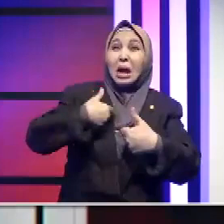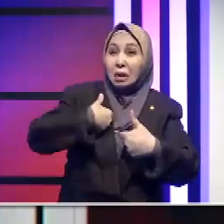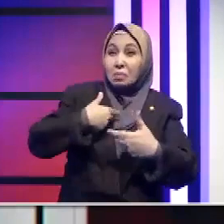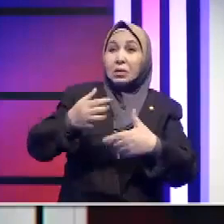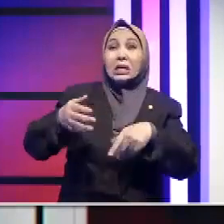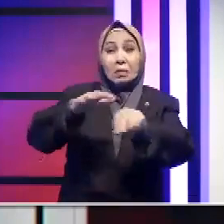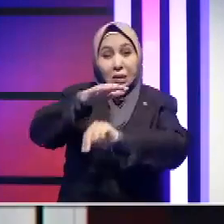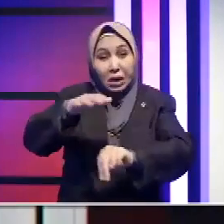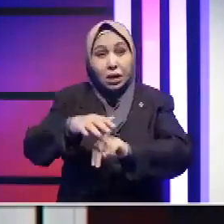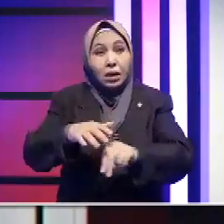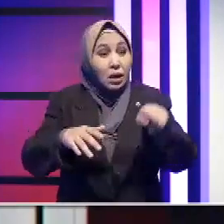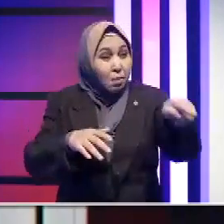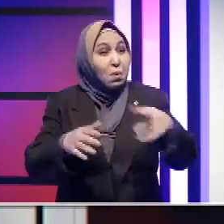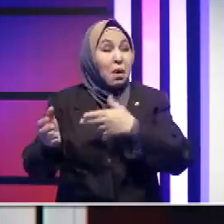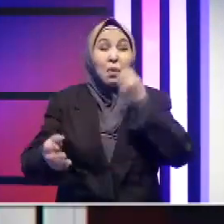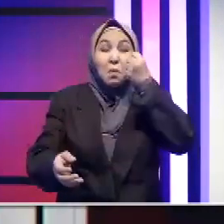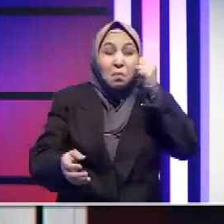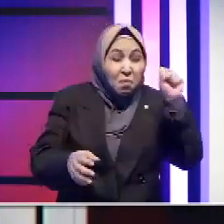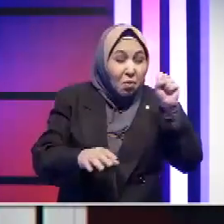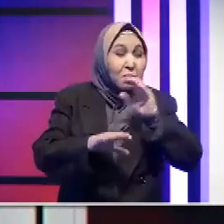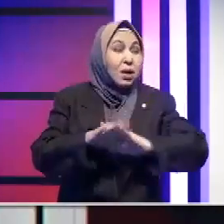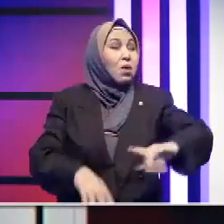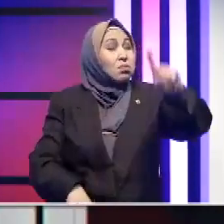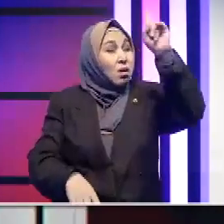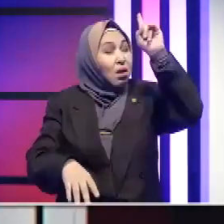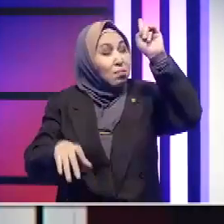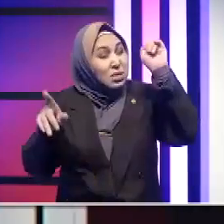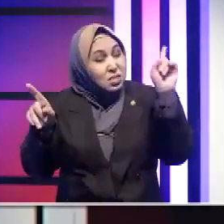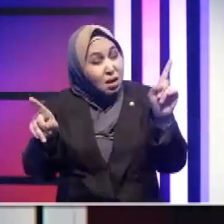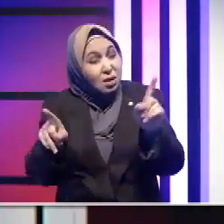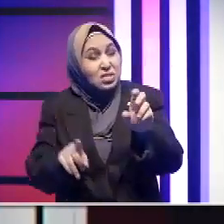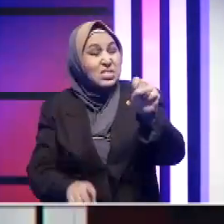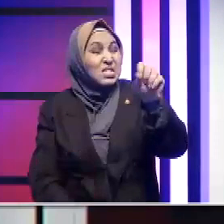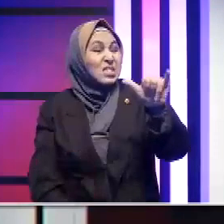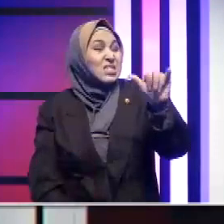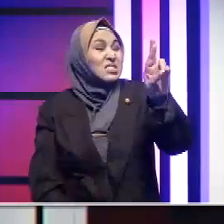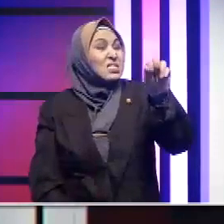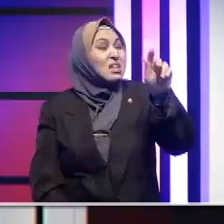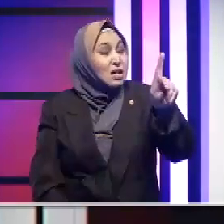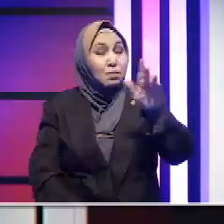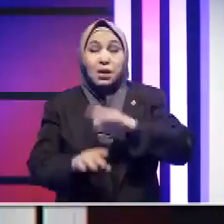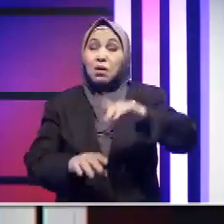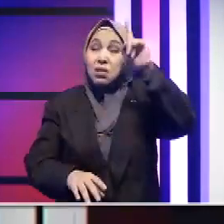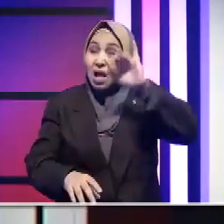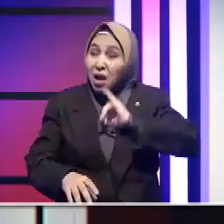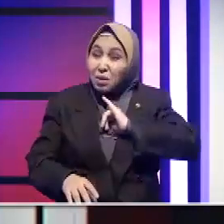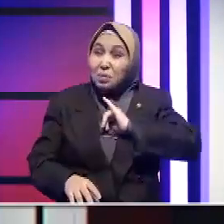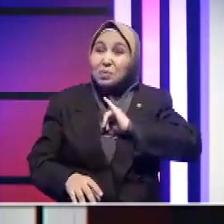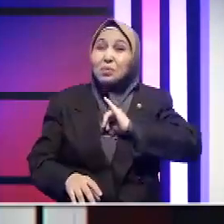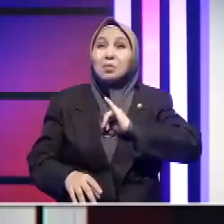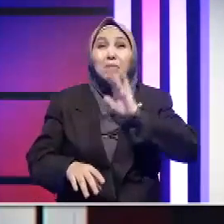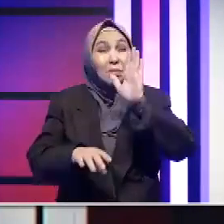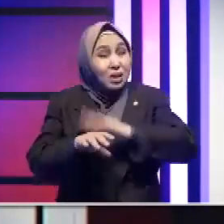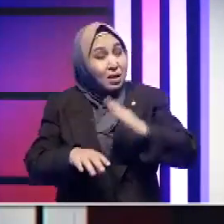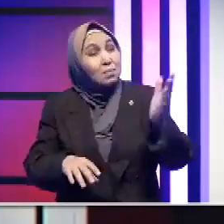mengajak kamu mengajak untuk kufur kepada Allah ya Syirik kepadanya tample ilmu Padahal aku mengajak kepada Allah